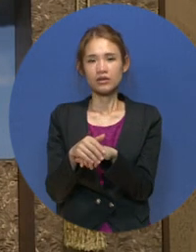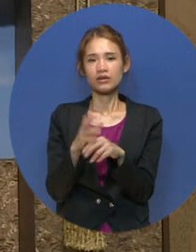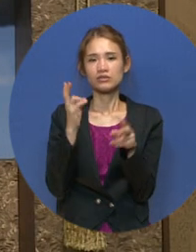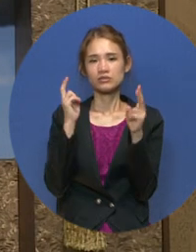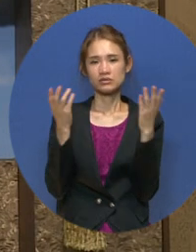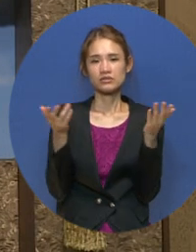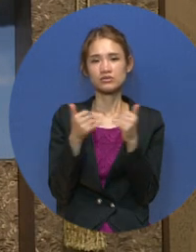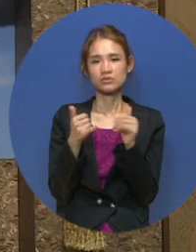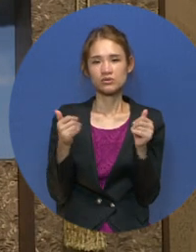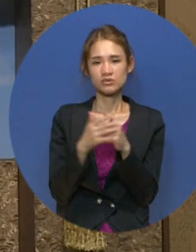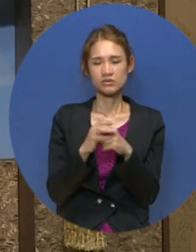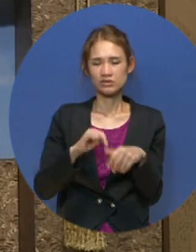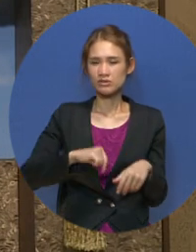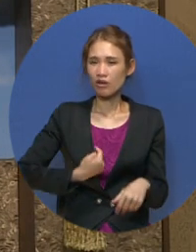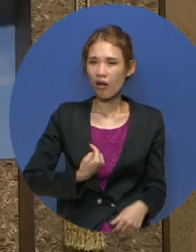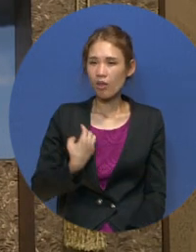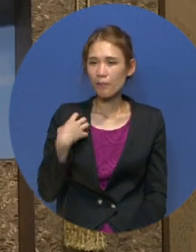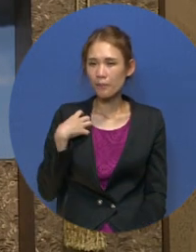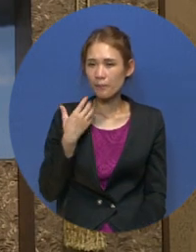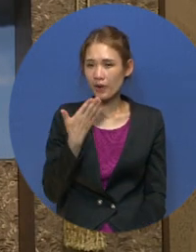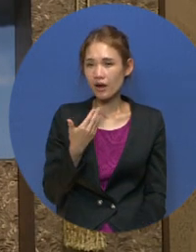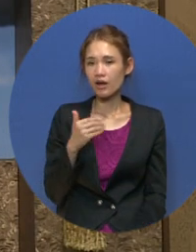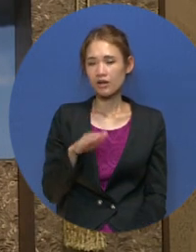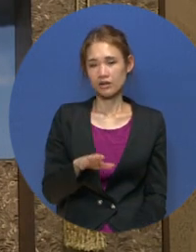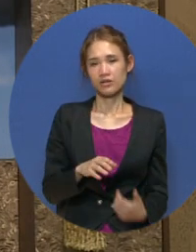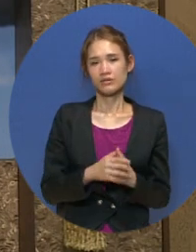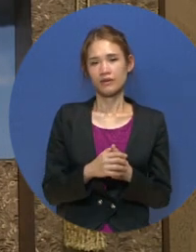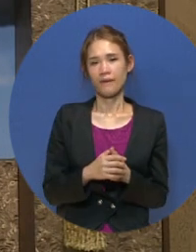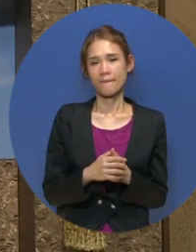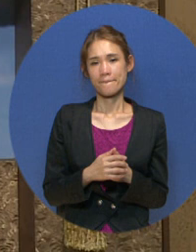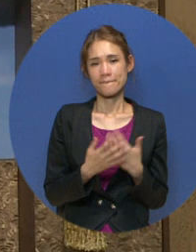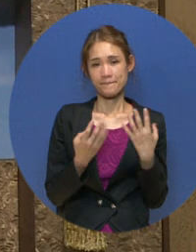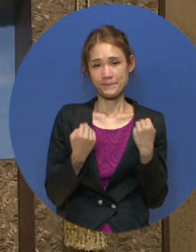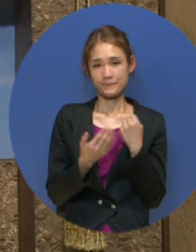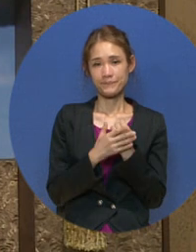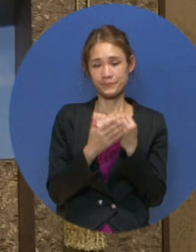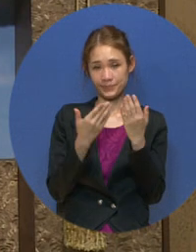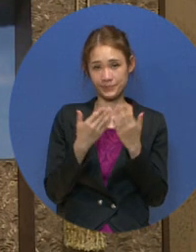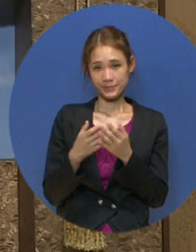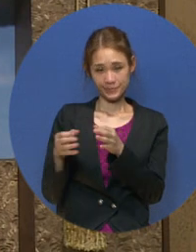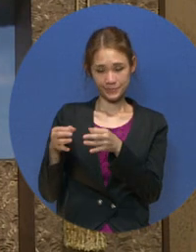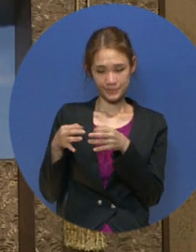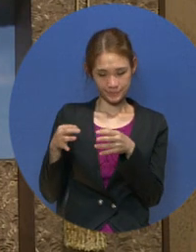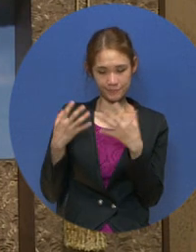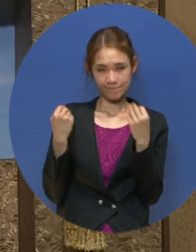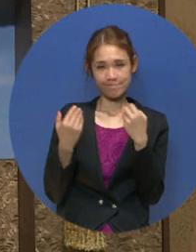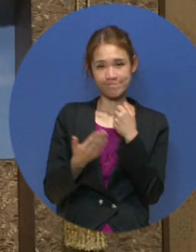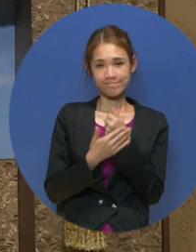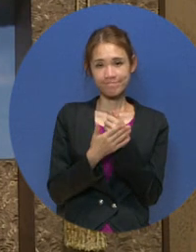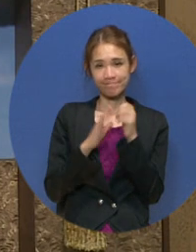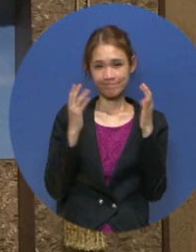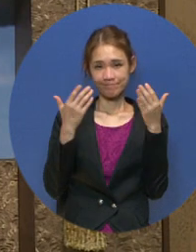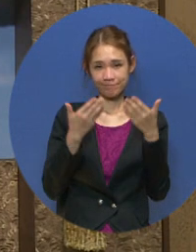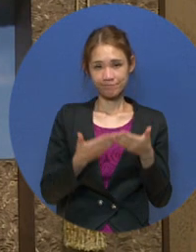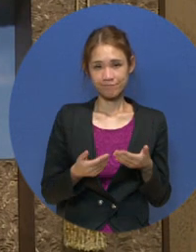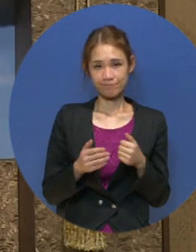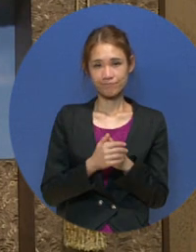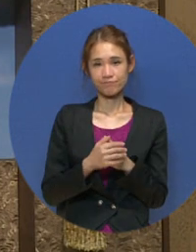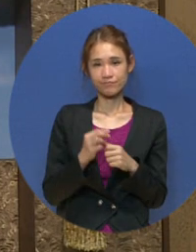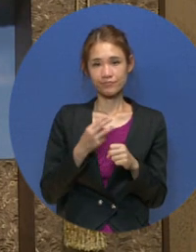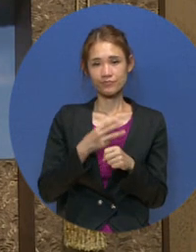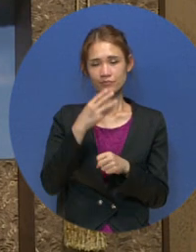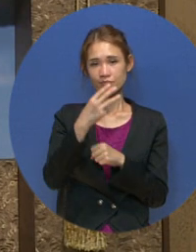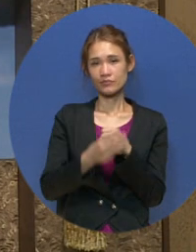또 처음에는 혼자 다 했었는데요. 네. 또 이렇게 많이들 도와주시고 또 기증해 주시고 또 많이 응원해 주셔서